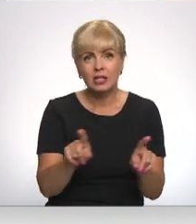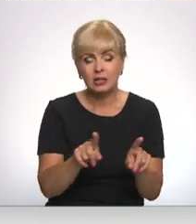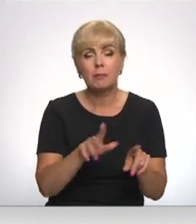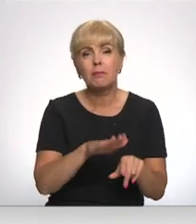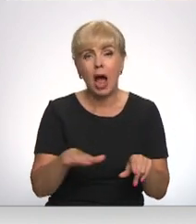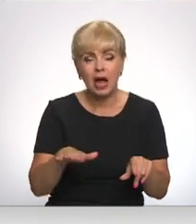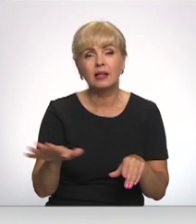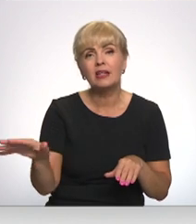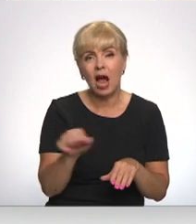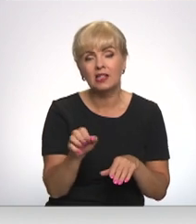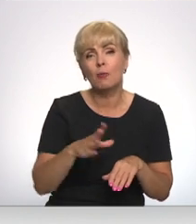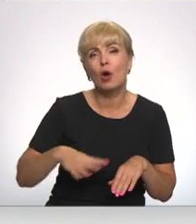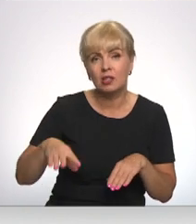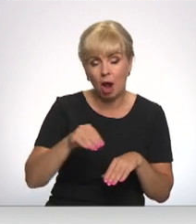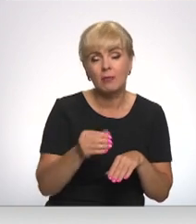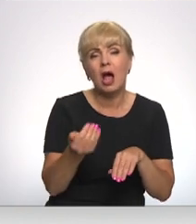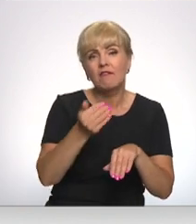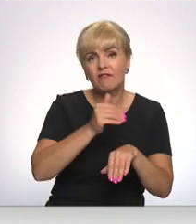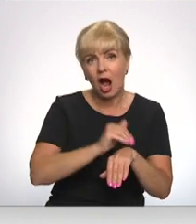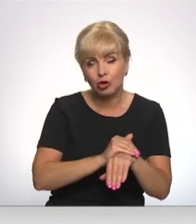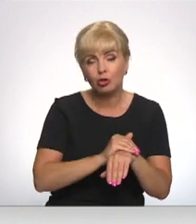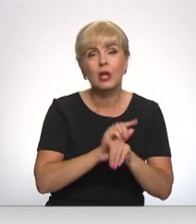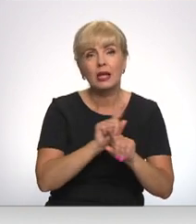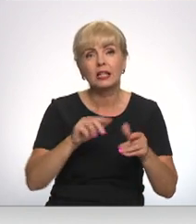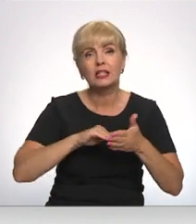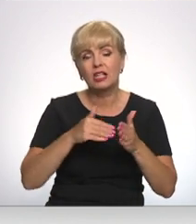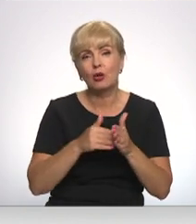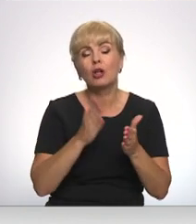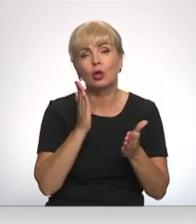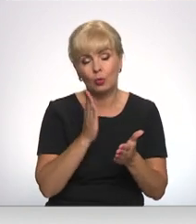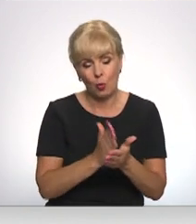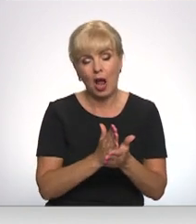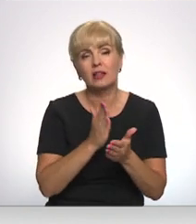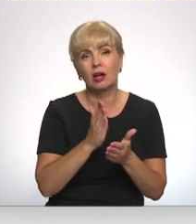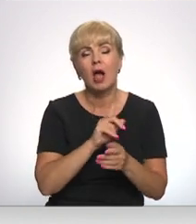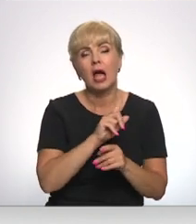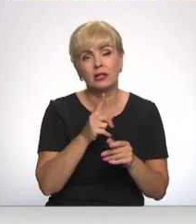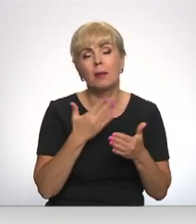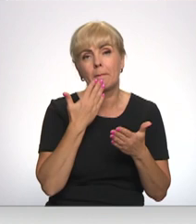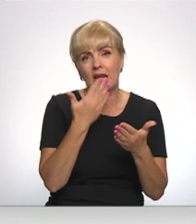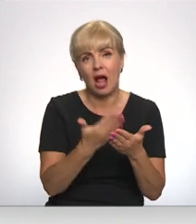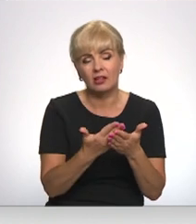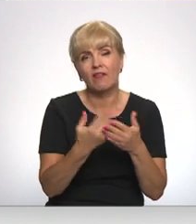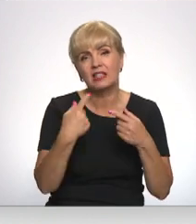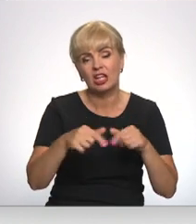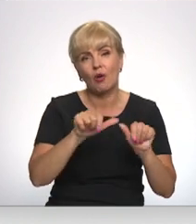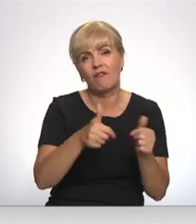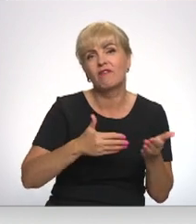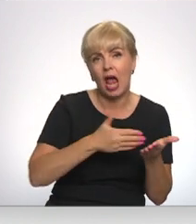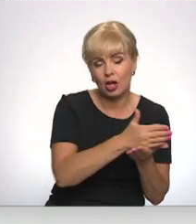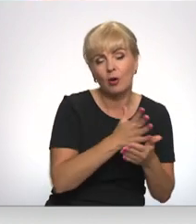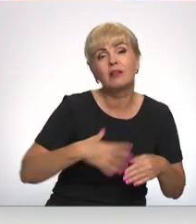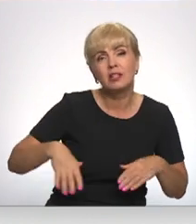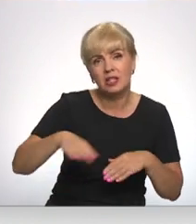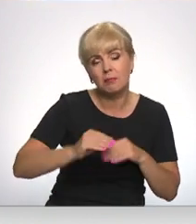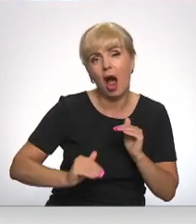bērni ir jāizņem no ģimenēm, un faktiski, ja tāda situācija noteikti ir jāpiedāvā šī alternatīva ģimeniskā